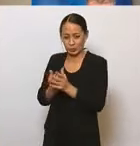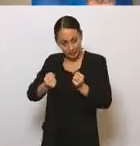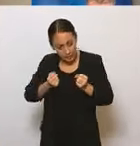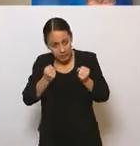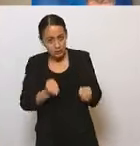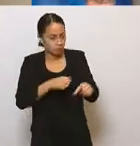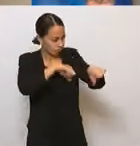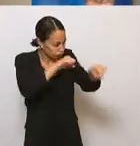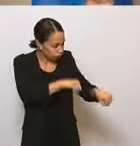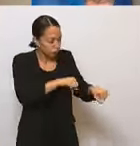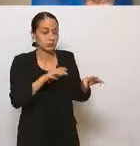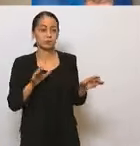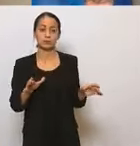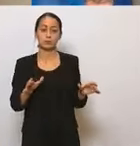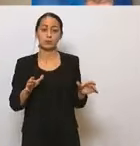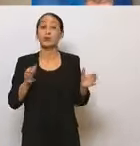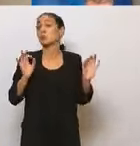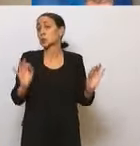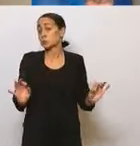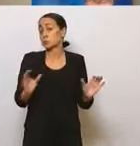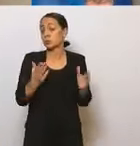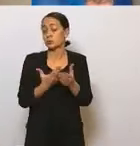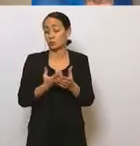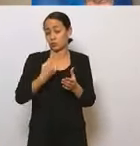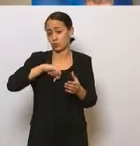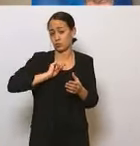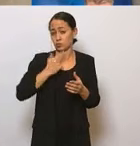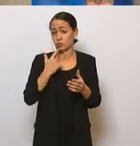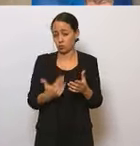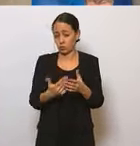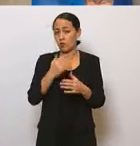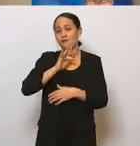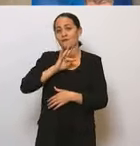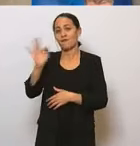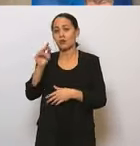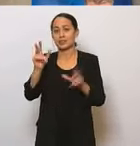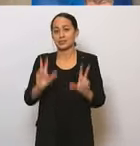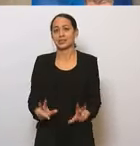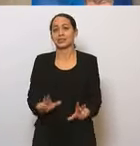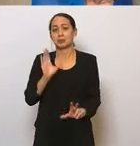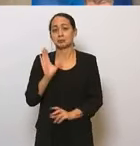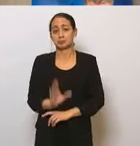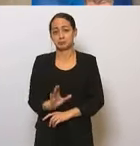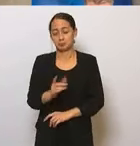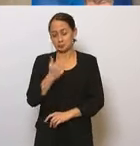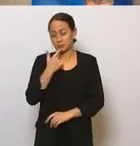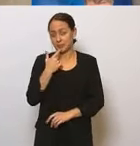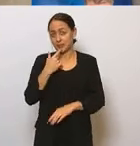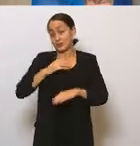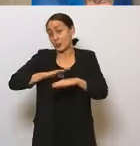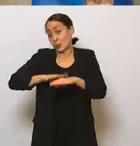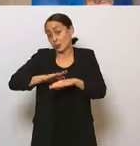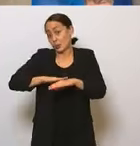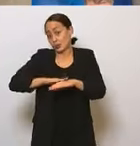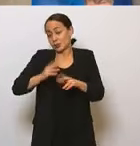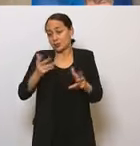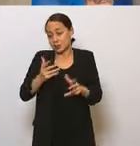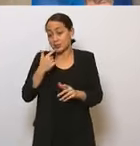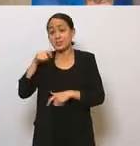positions. Une des recommandations qu'on pourrait avoir, nous, côté France Digitale, c'est justement sur le rôle que vont avoir les lanceurs